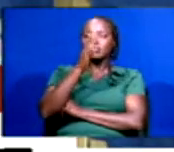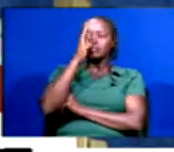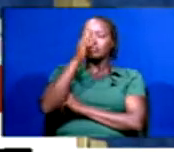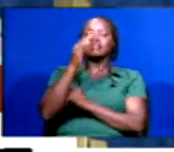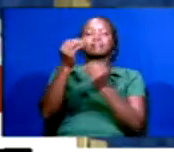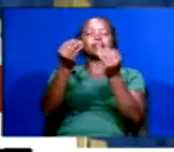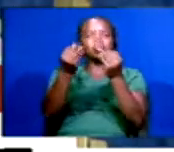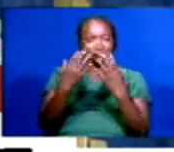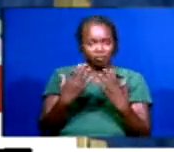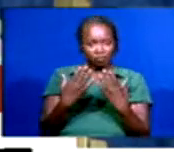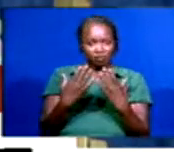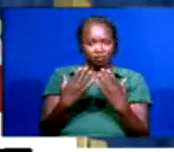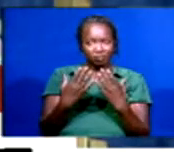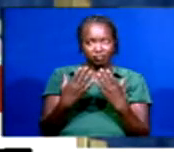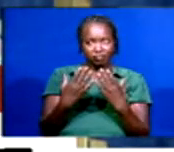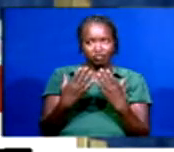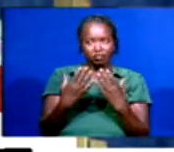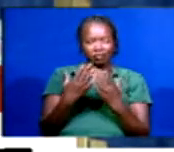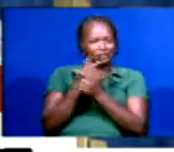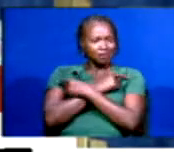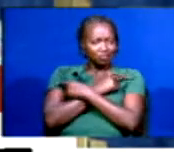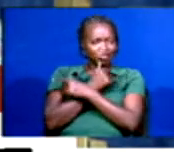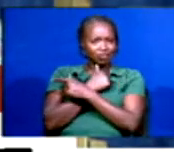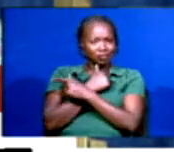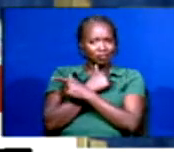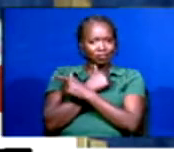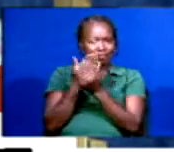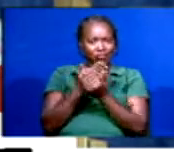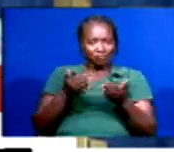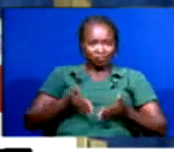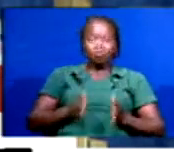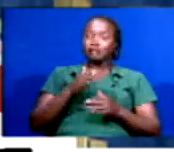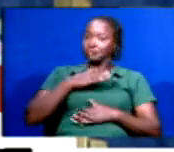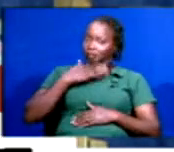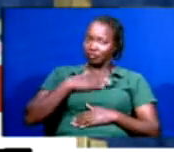amenikabidhi, amenipenda akanipatia watoto wangu wa uzao langu,